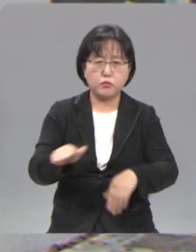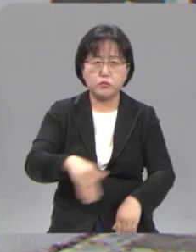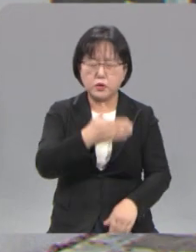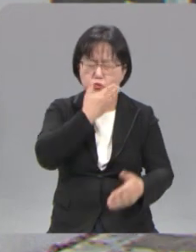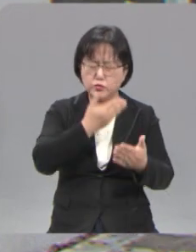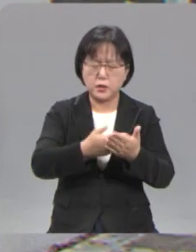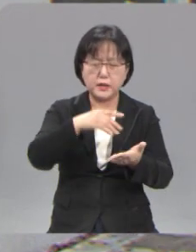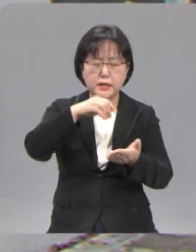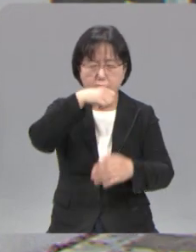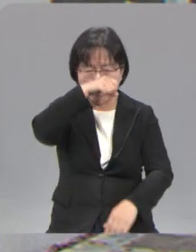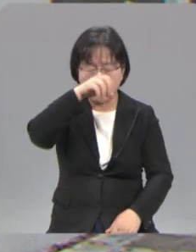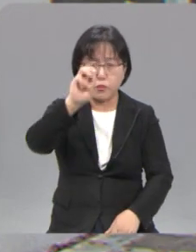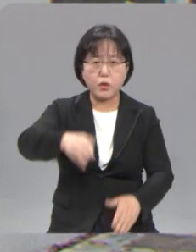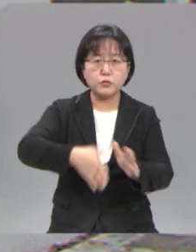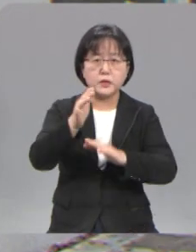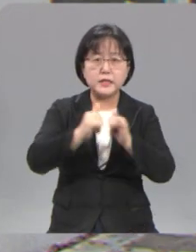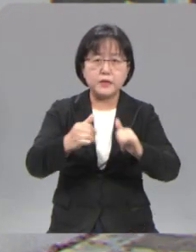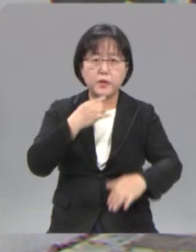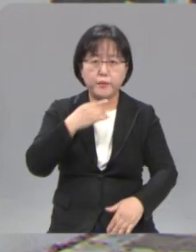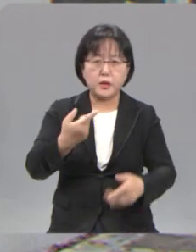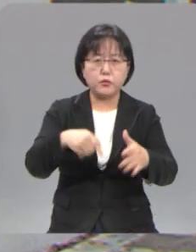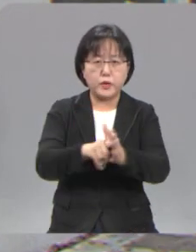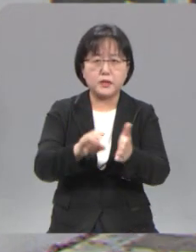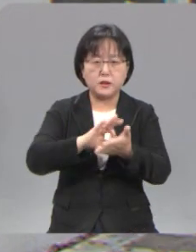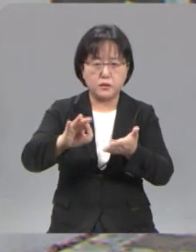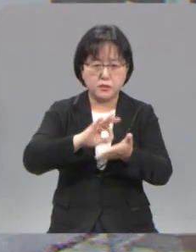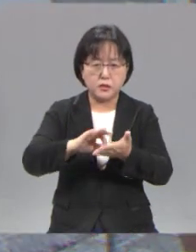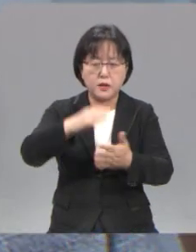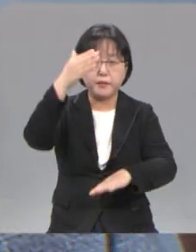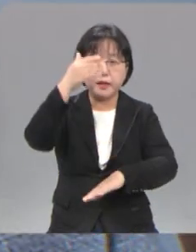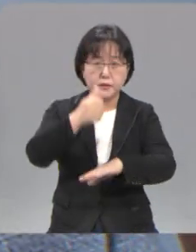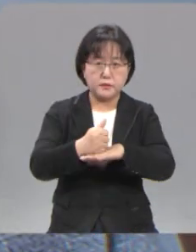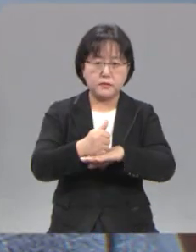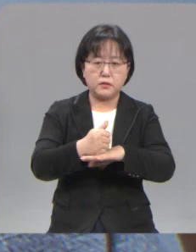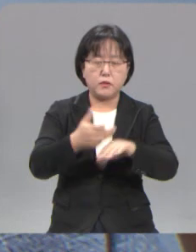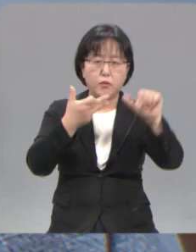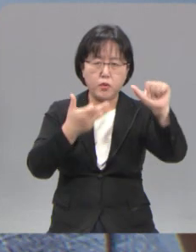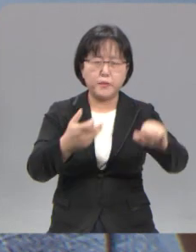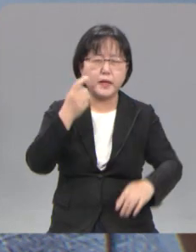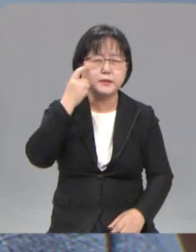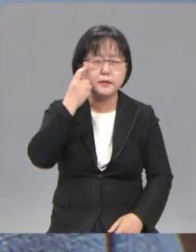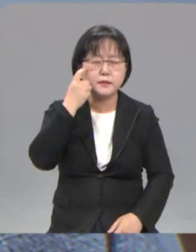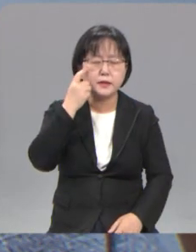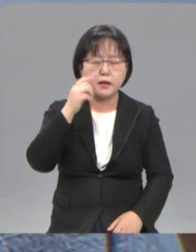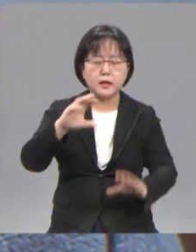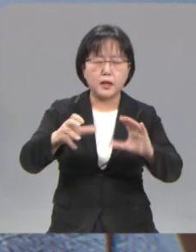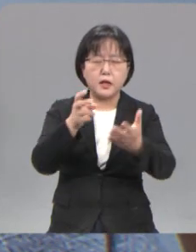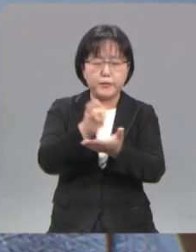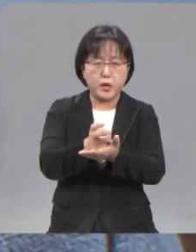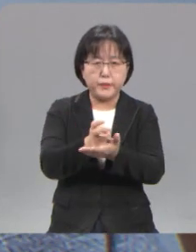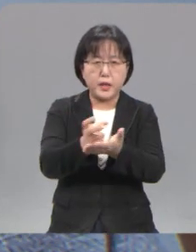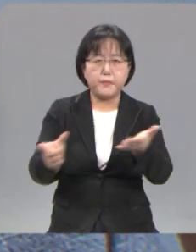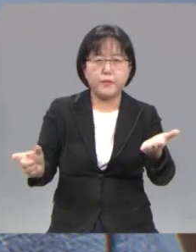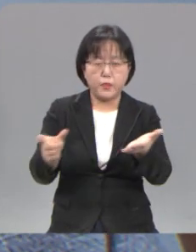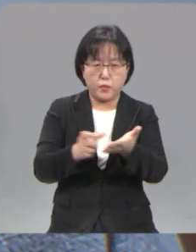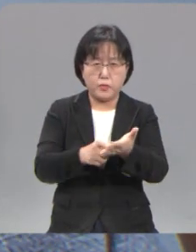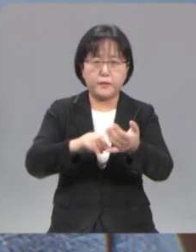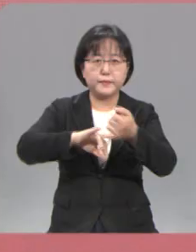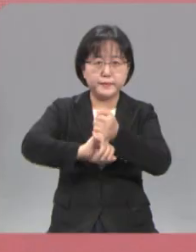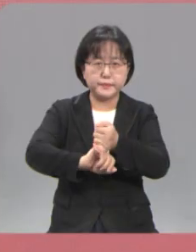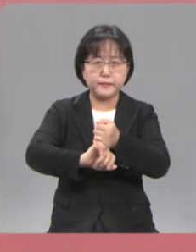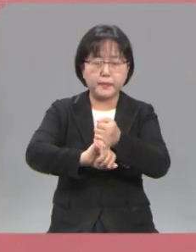예산을 광주 시민만을 위해 쓰겠습니다 마지막으로 518 정신을 헌법 전문에 반드시